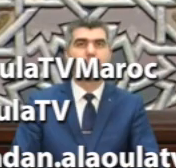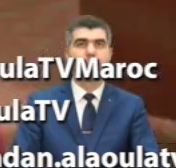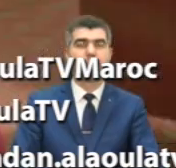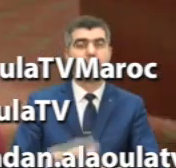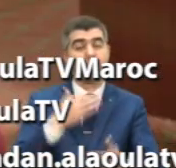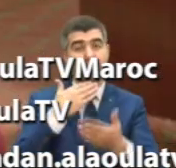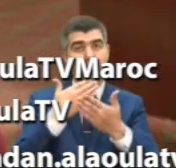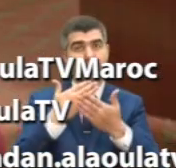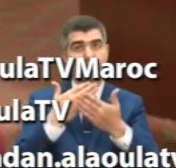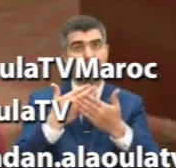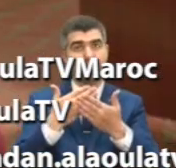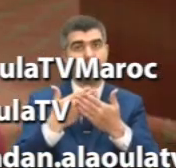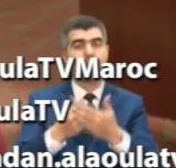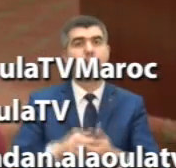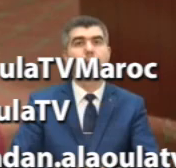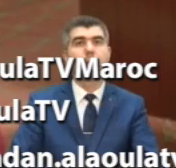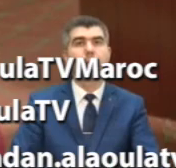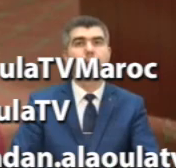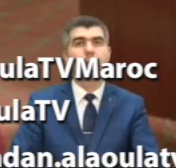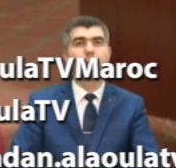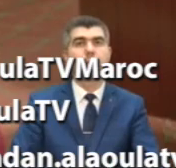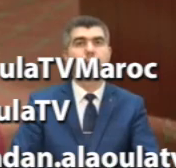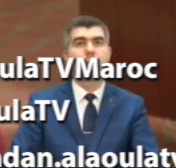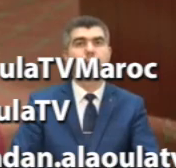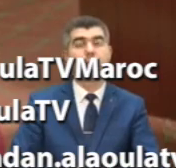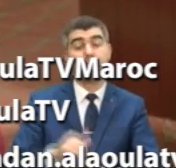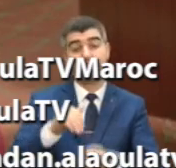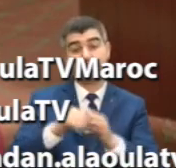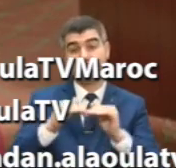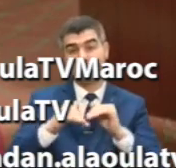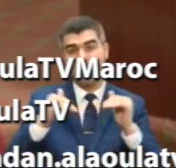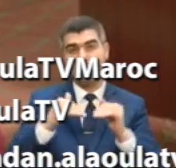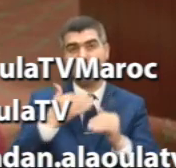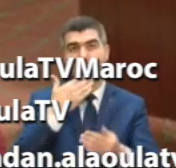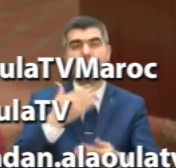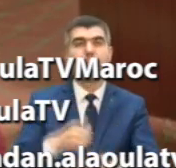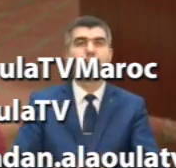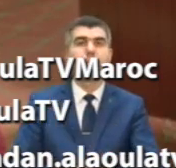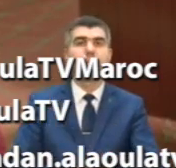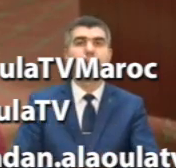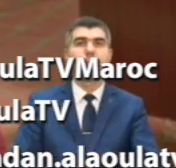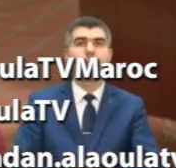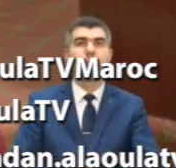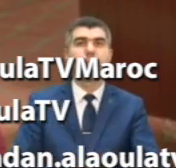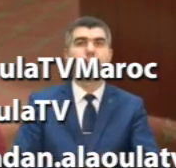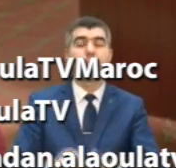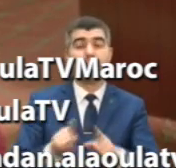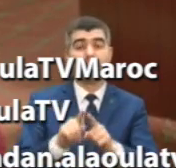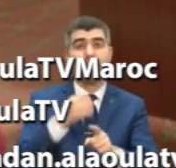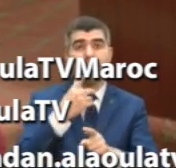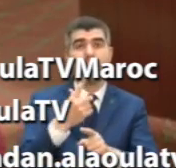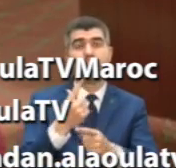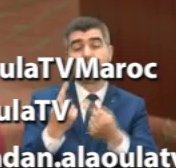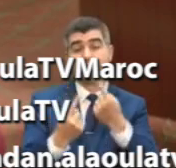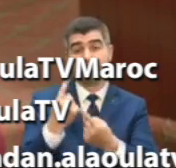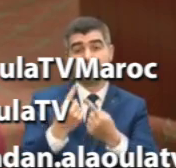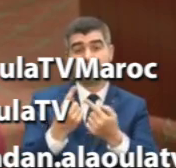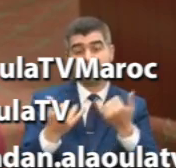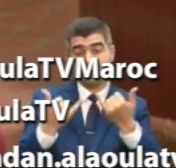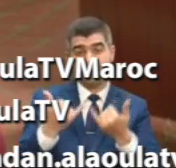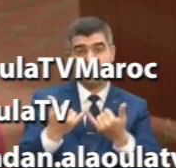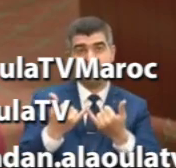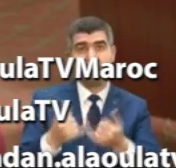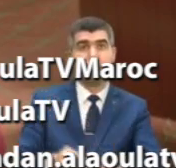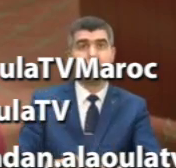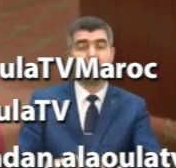شكرا جزيلا سيد النائب المحترم. غير اود في هذه العواشر المباركه